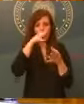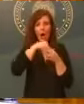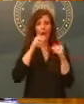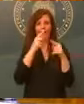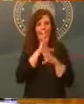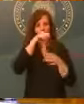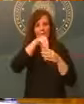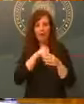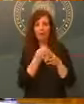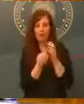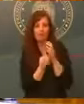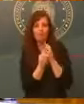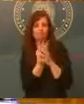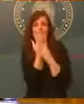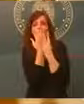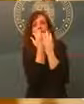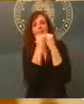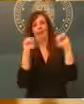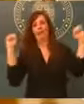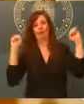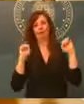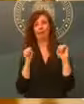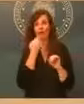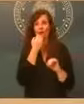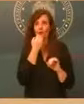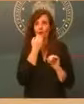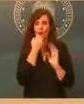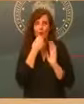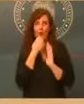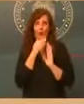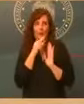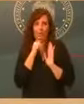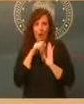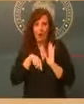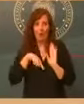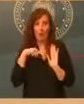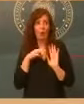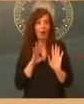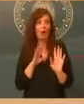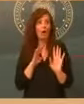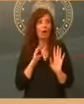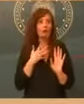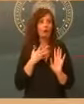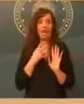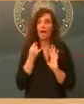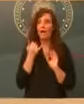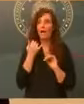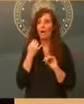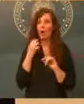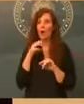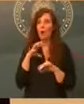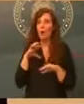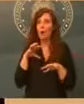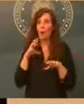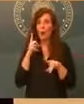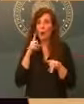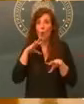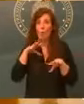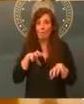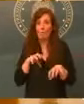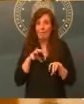scusate non volevo dilungarmi troppo c'è un impegno telefonico quindi credo questa deve essere l'ultima domanda ansa esposito